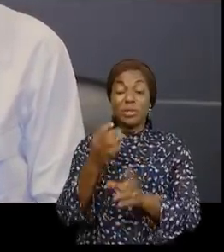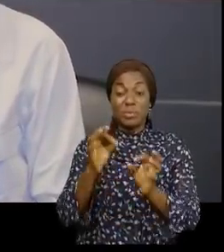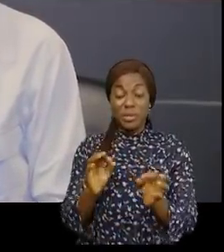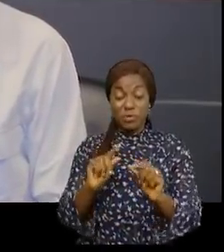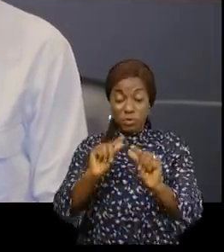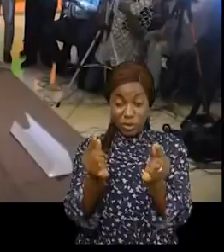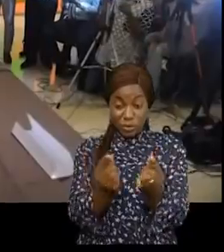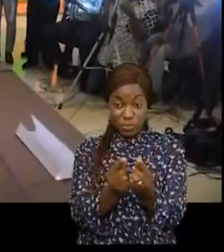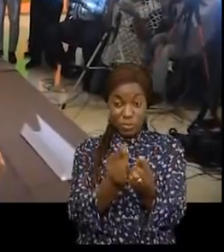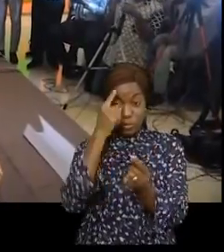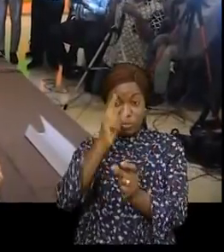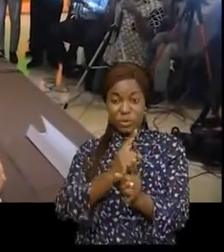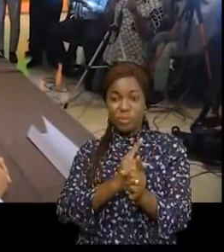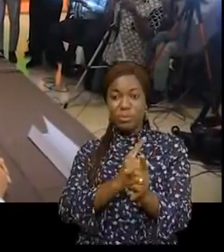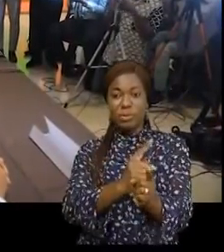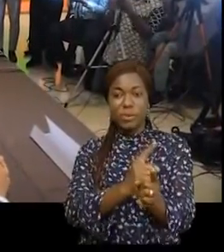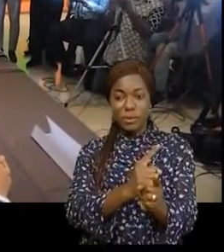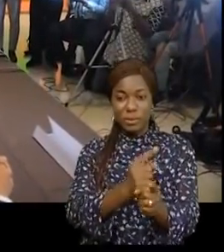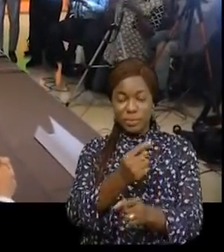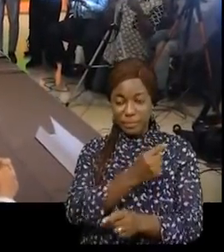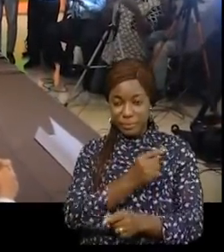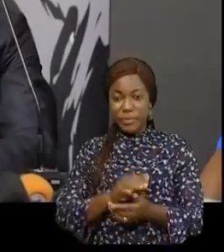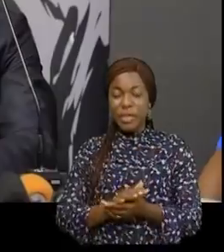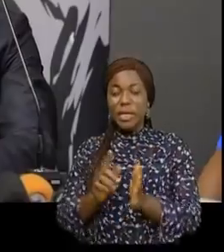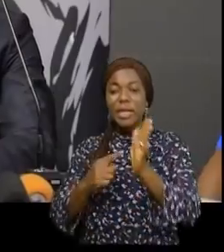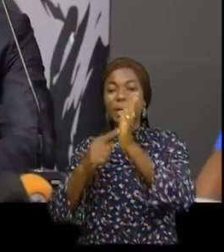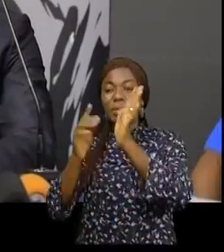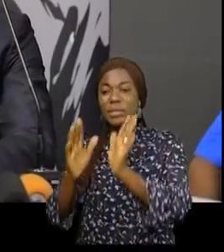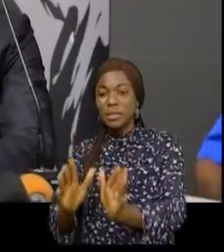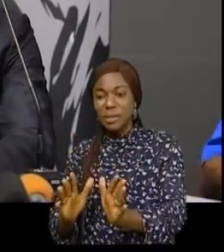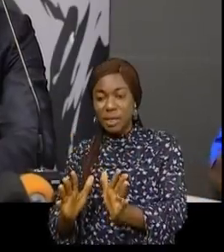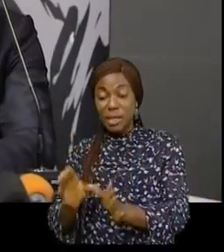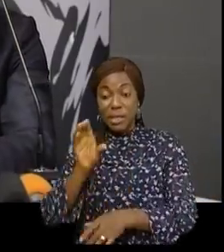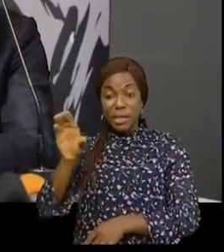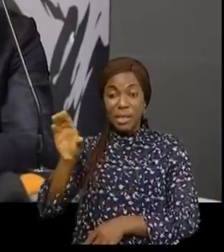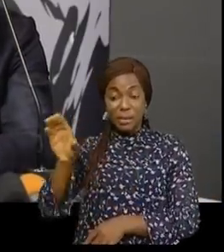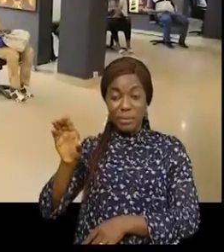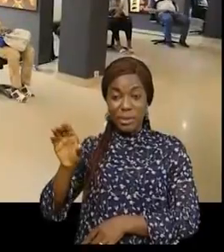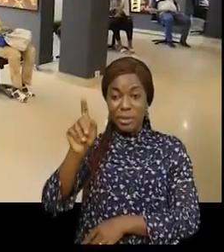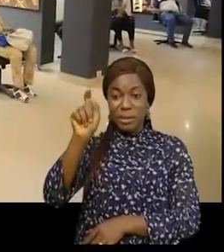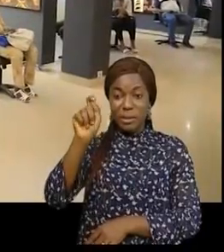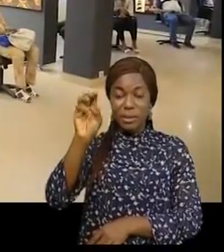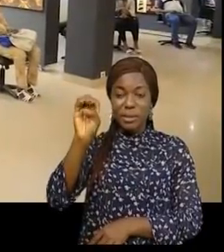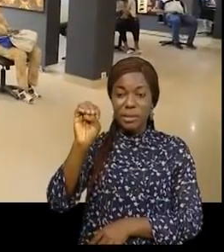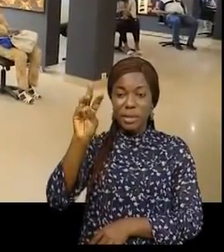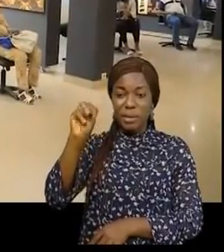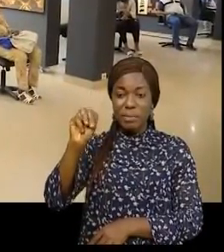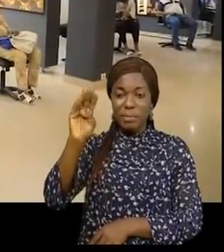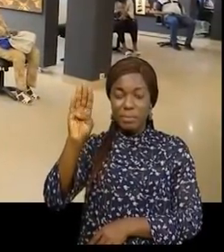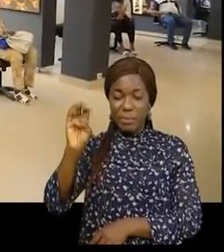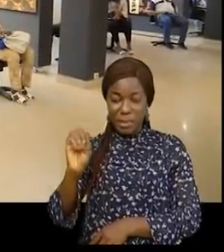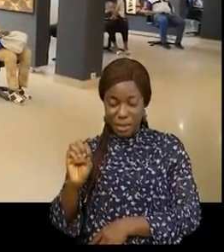groupe pour se protéger. Arsène Tambouka, représentant de la banque TMB, explique le raison de son soutien financier